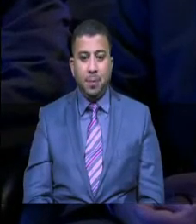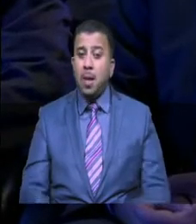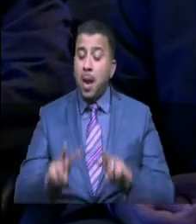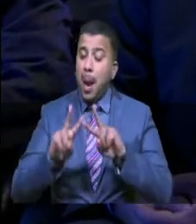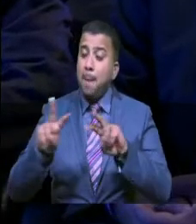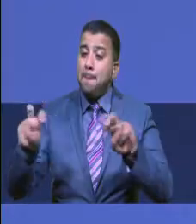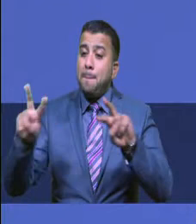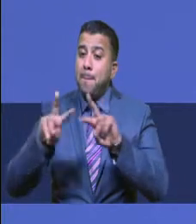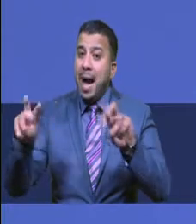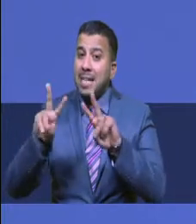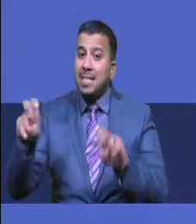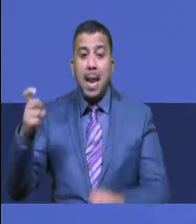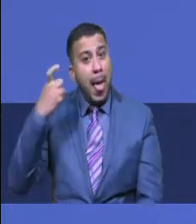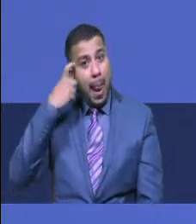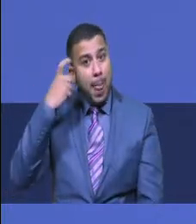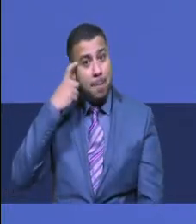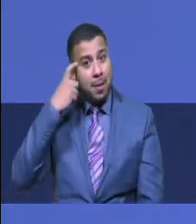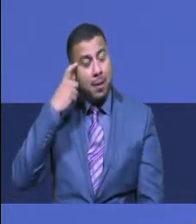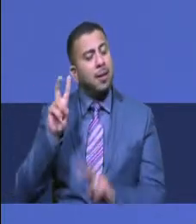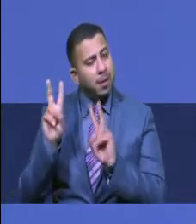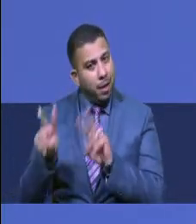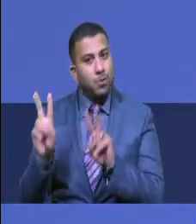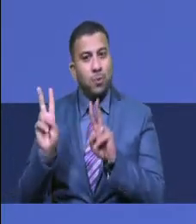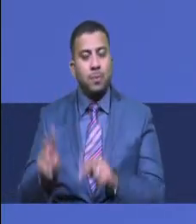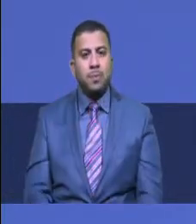والبحث العلمي كذلك.